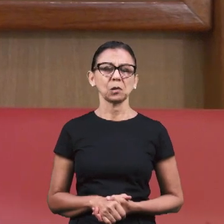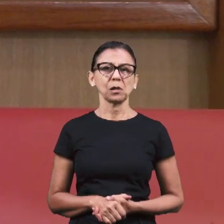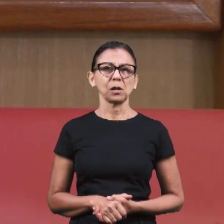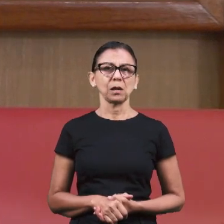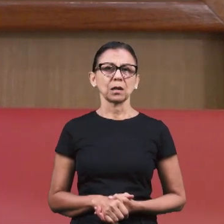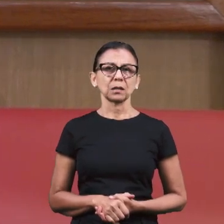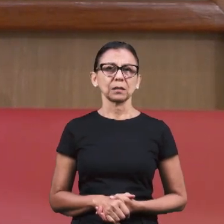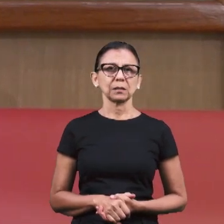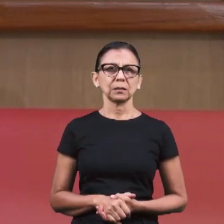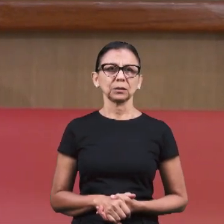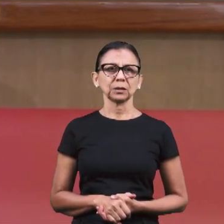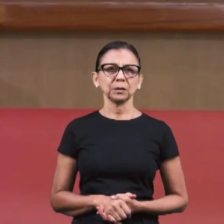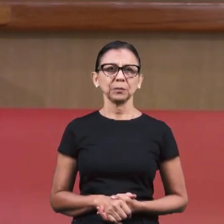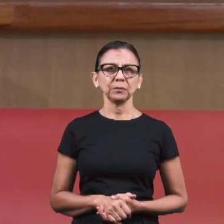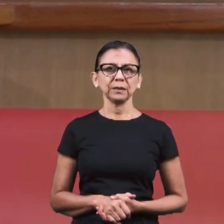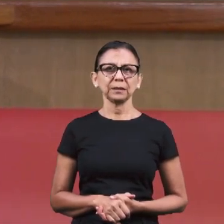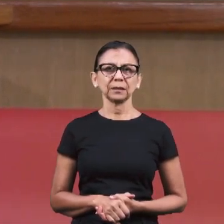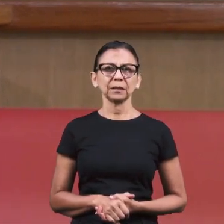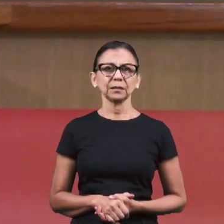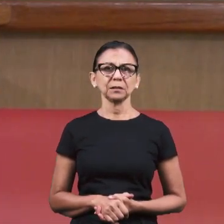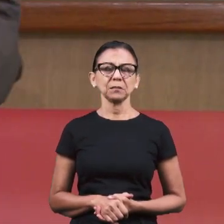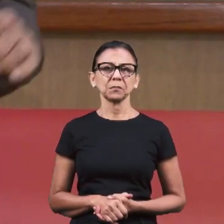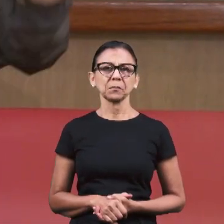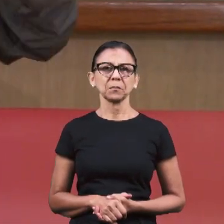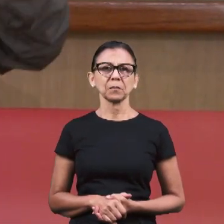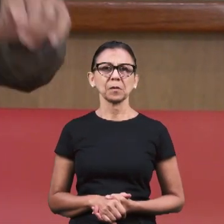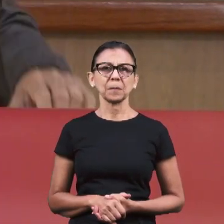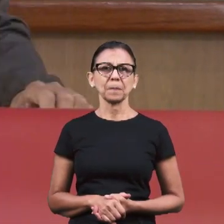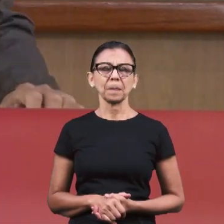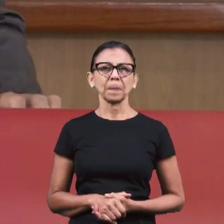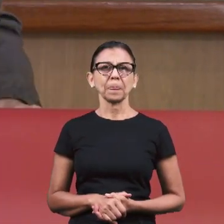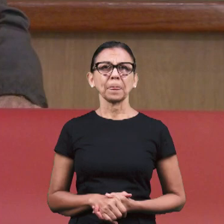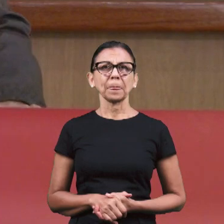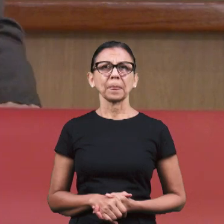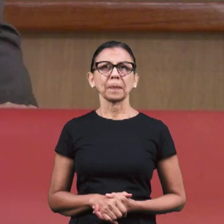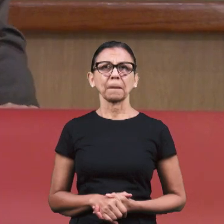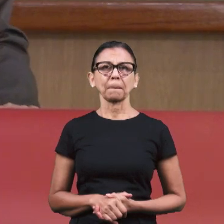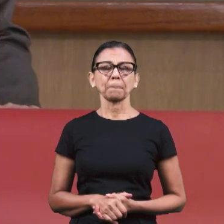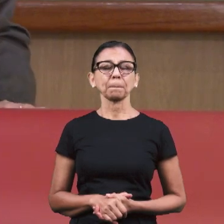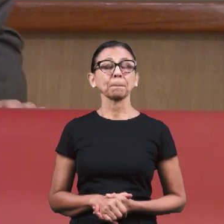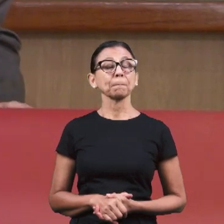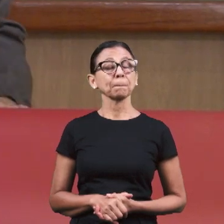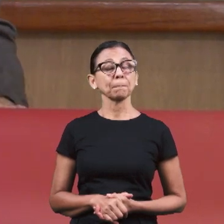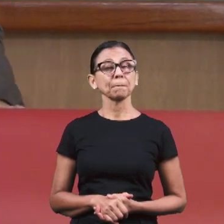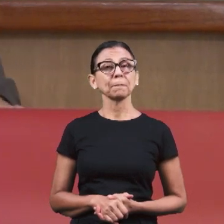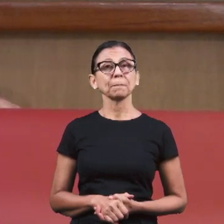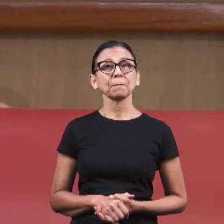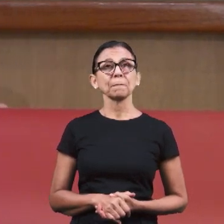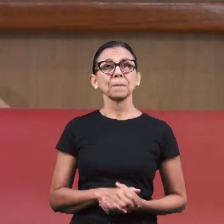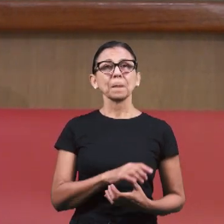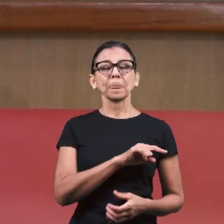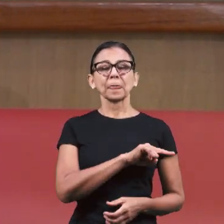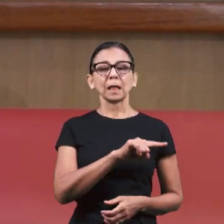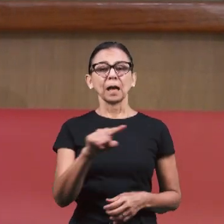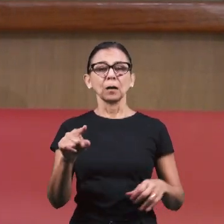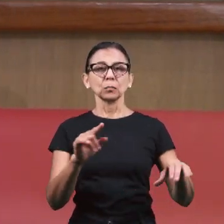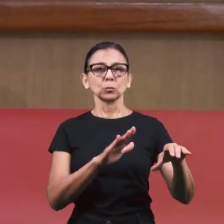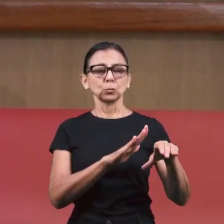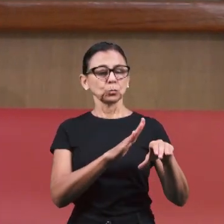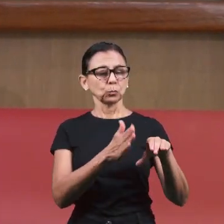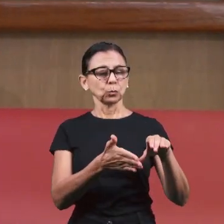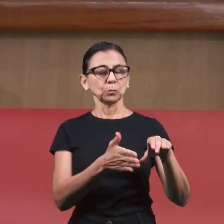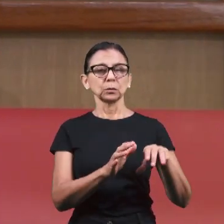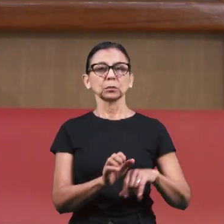L'hommage, le dernier verset, il dit aux morts et